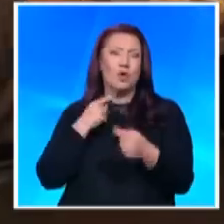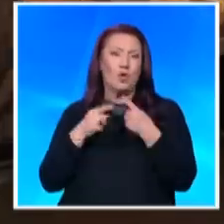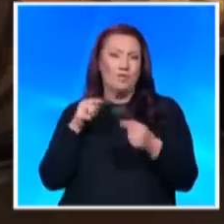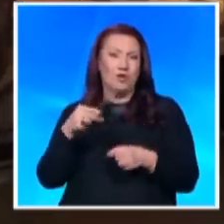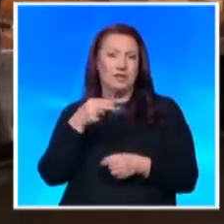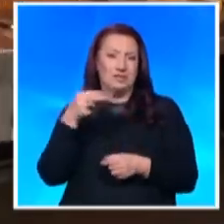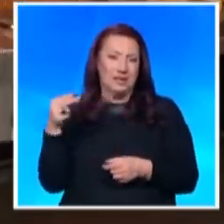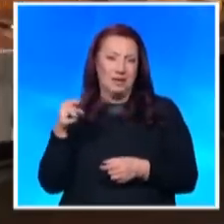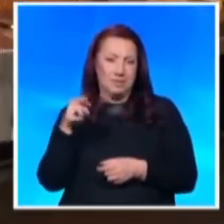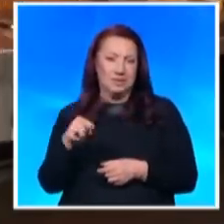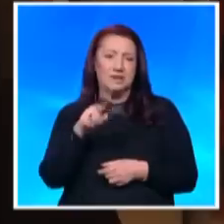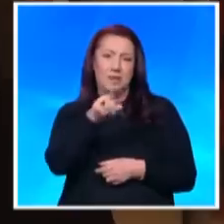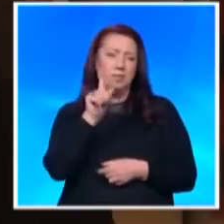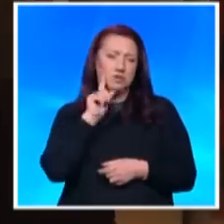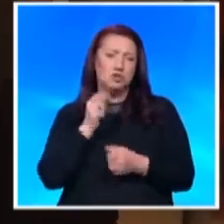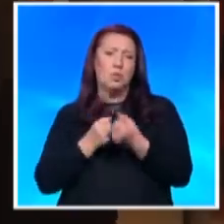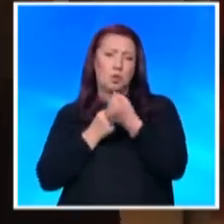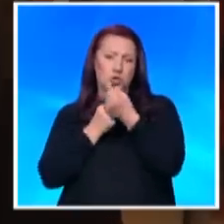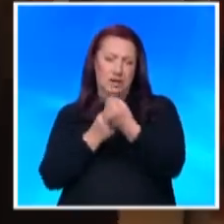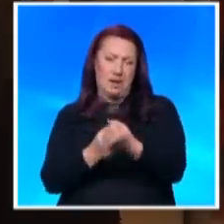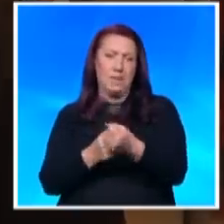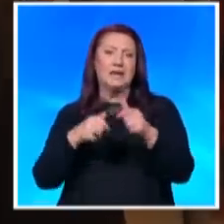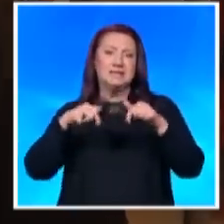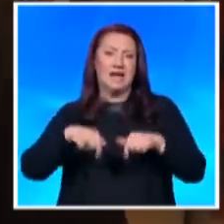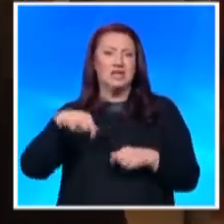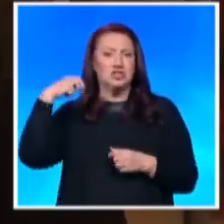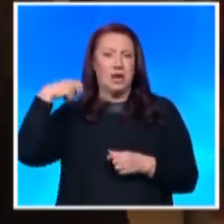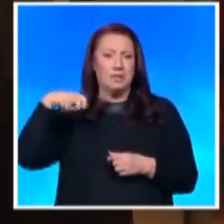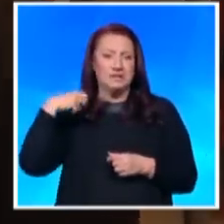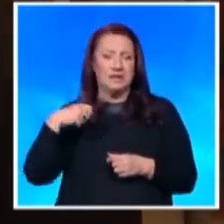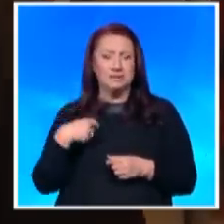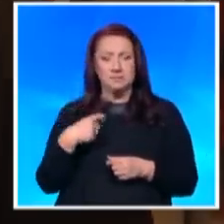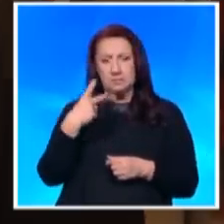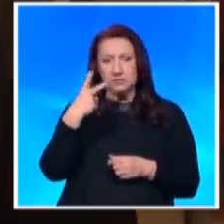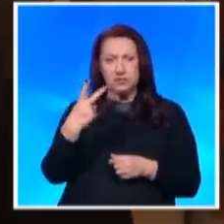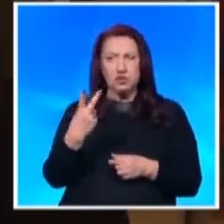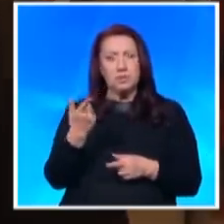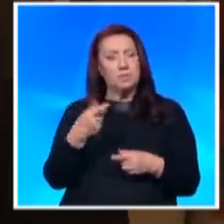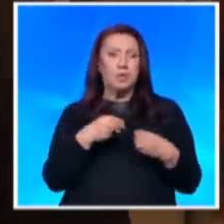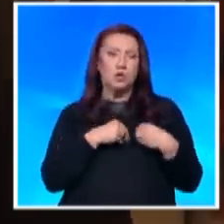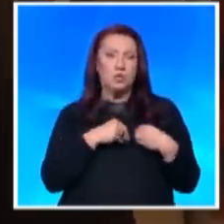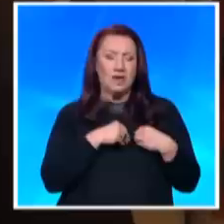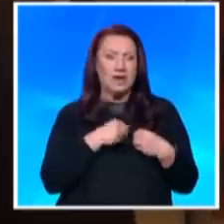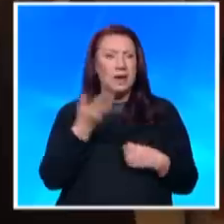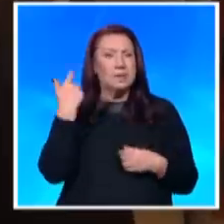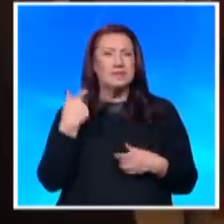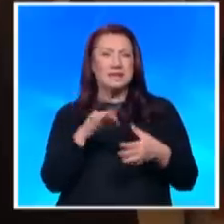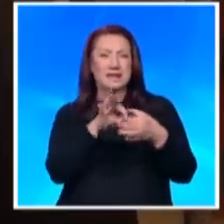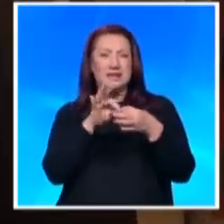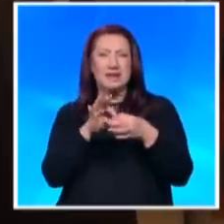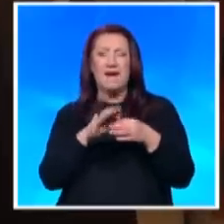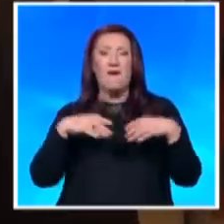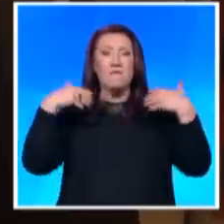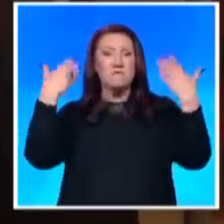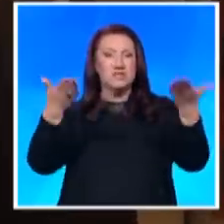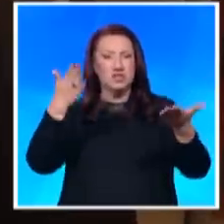подкрепя настоящия президент. Вдъхвам и доверие. Преди бяхме много зависими отвън. Сега всичко идва от тук.